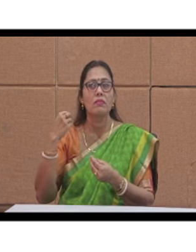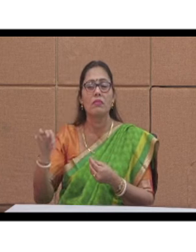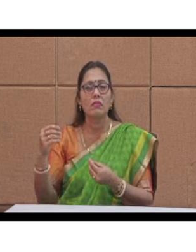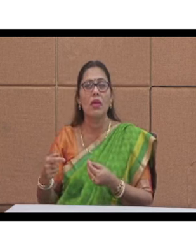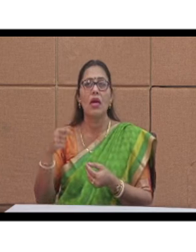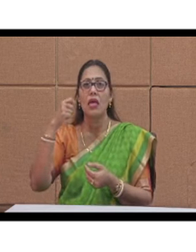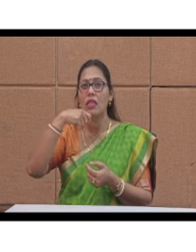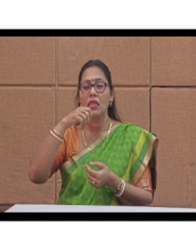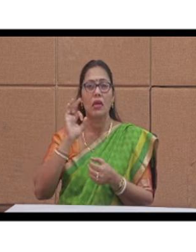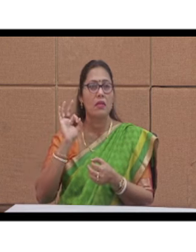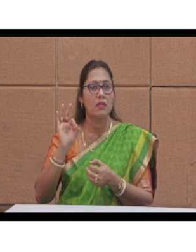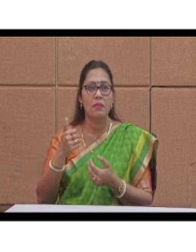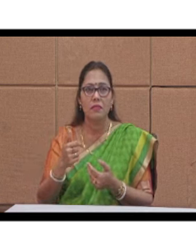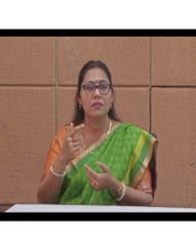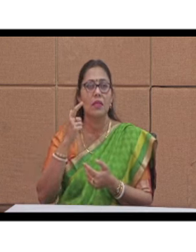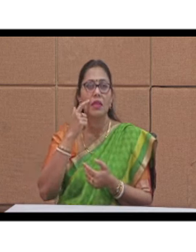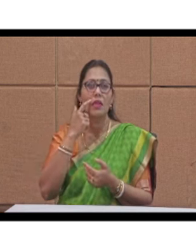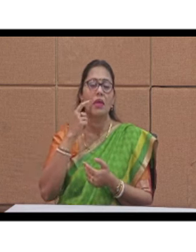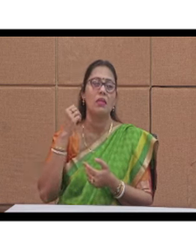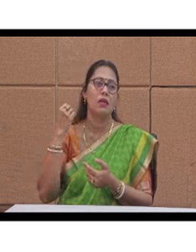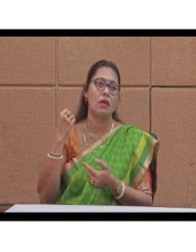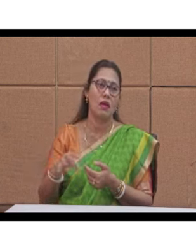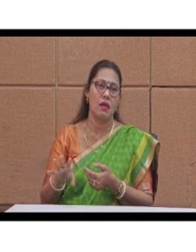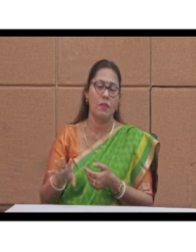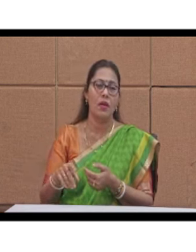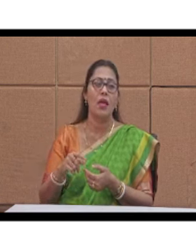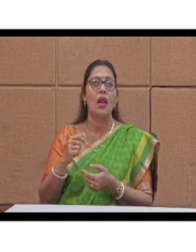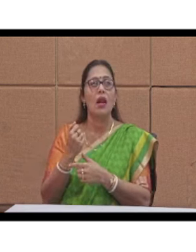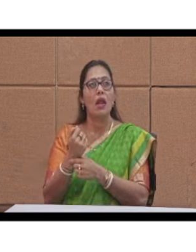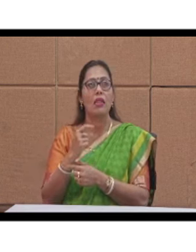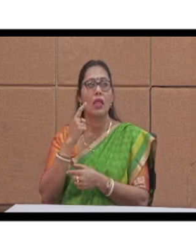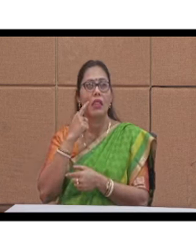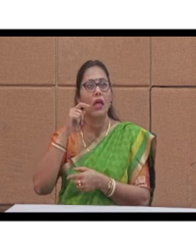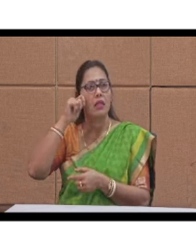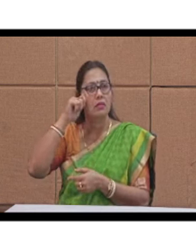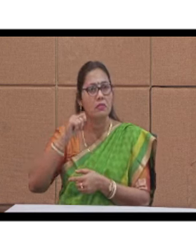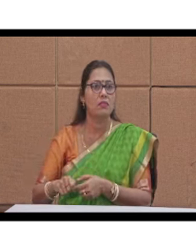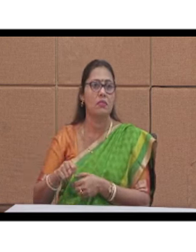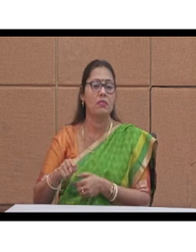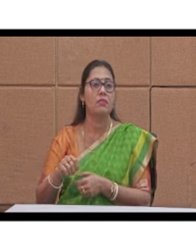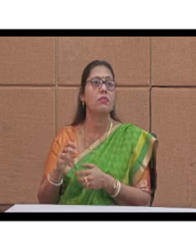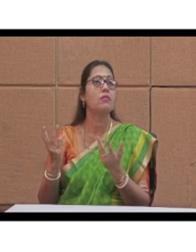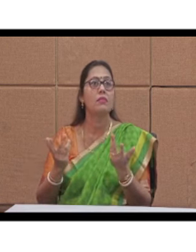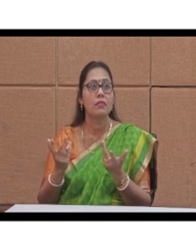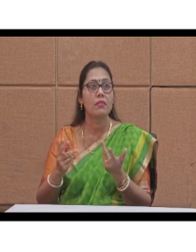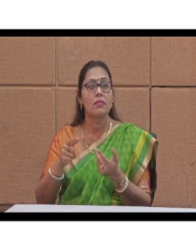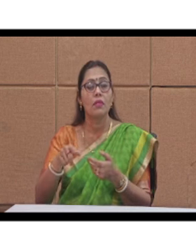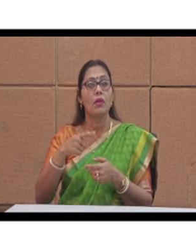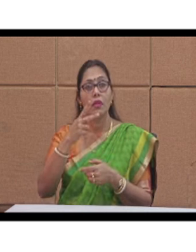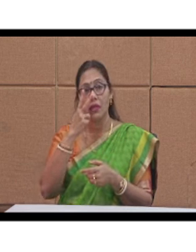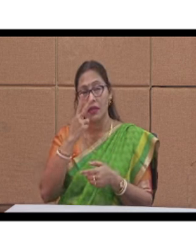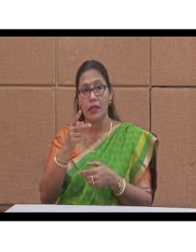ডাক্তারের কাছে নিয়ে গেলে ডাক্তার ওই দাঁতটি তুলে দেন তাহলে কি হলো